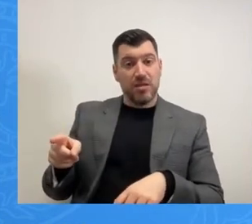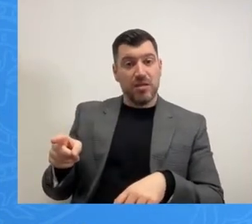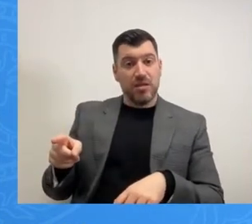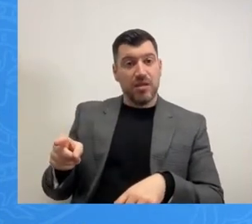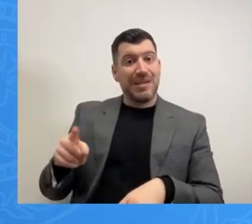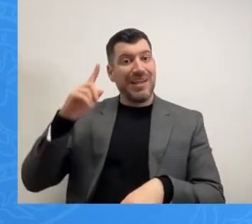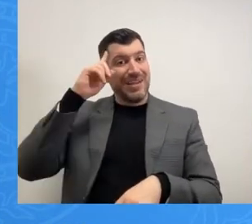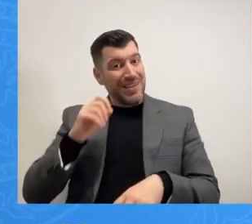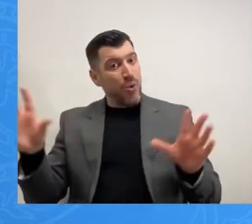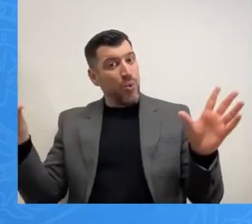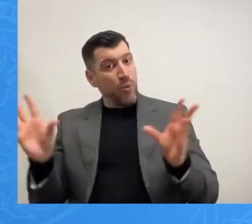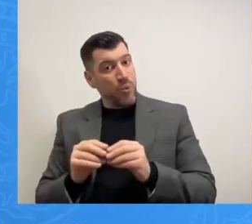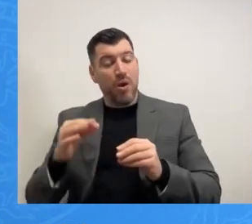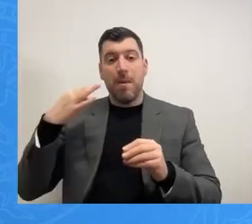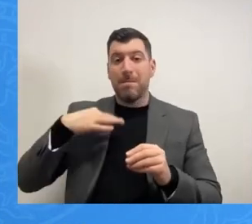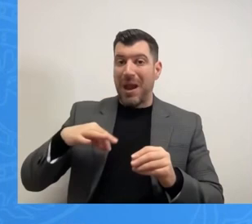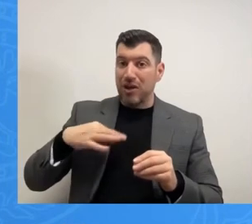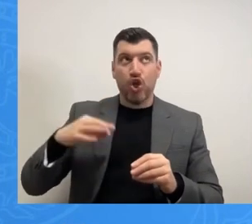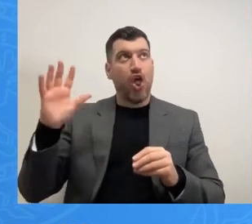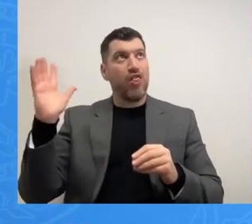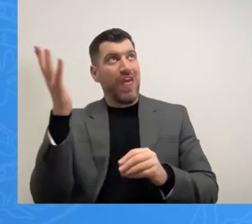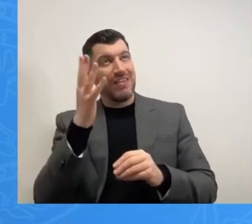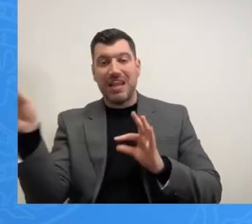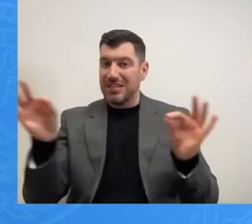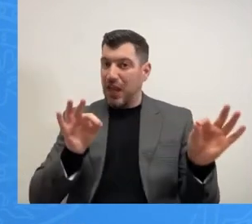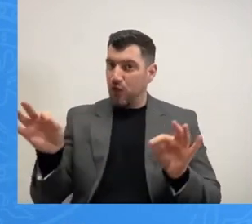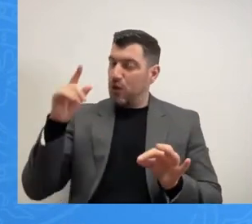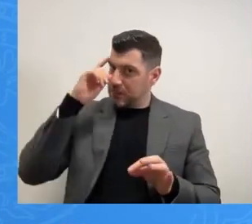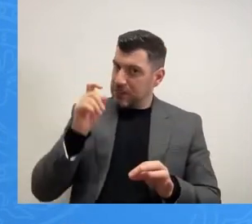και για τα δέντρα. Αλλά μέχρι τώρα αυτά που προχωράνε, πάλι η διπλή ανάπλαση.